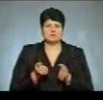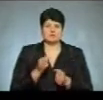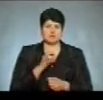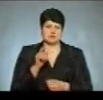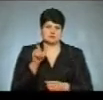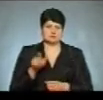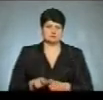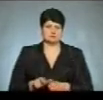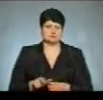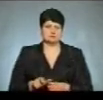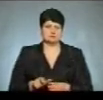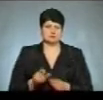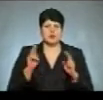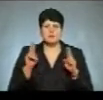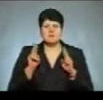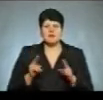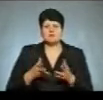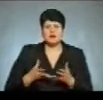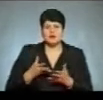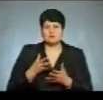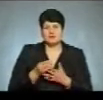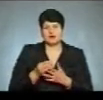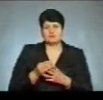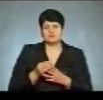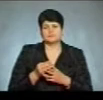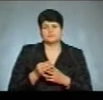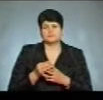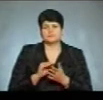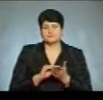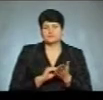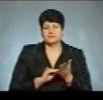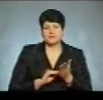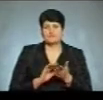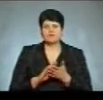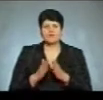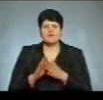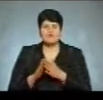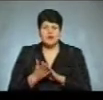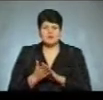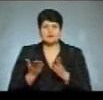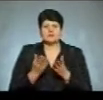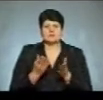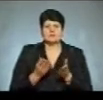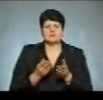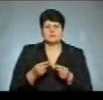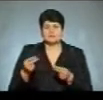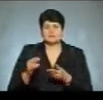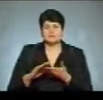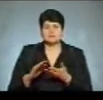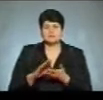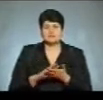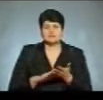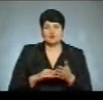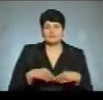користувач? Ну, правила оплати комунальних послуг регулюються відповідними договорами, які укладені між заявником і